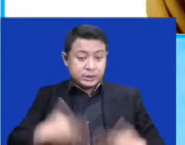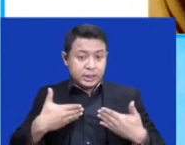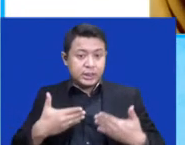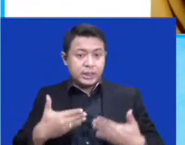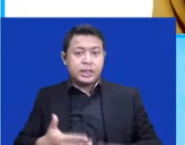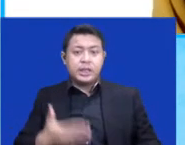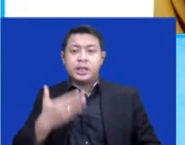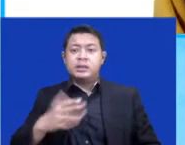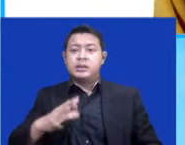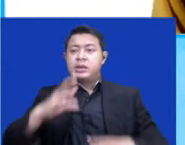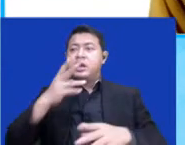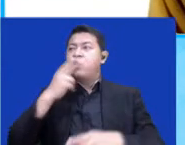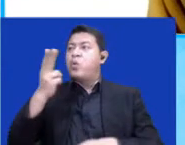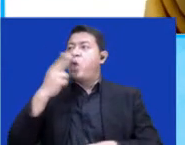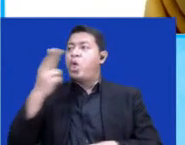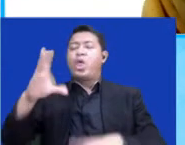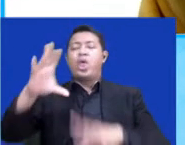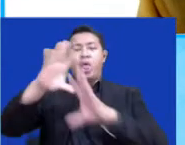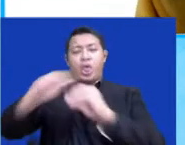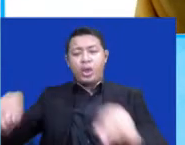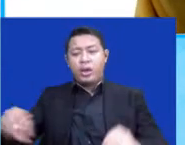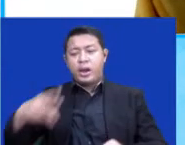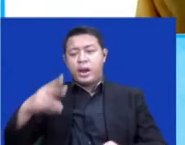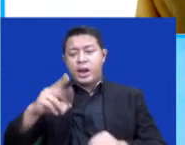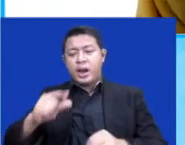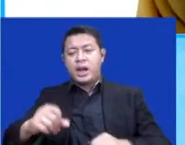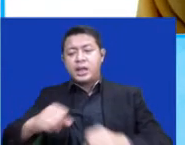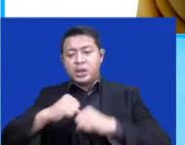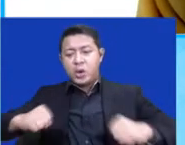rokok, rajin olahraga,